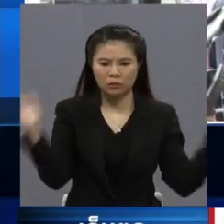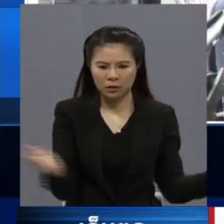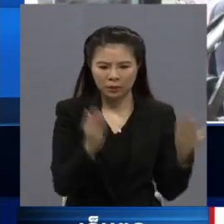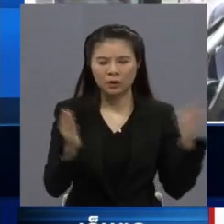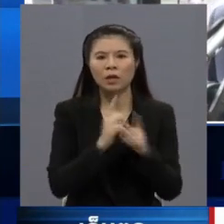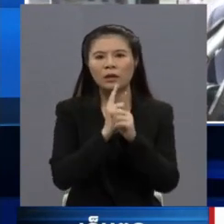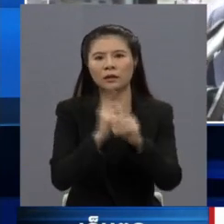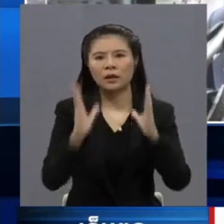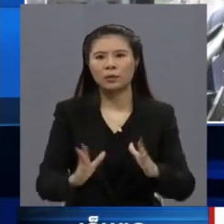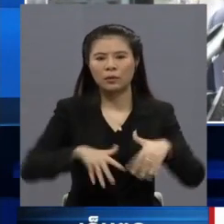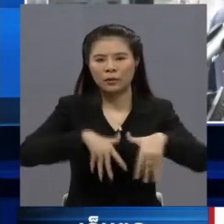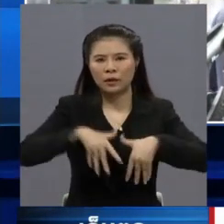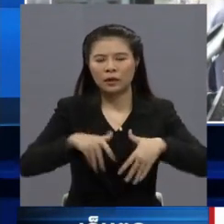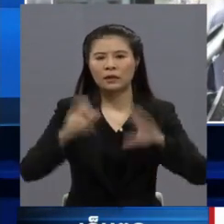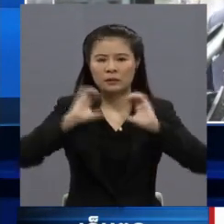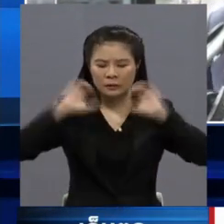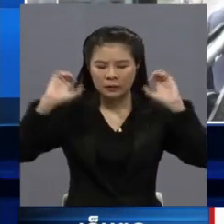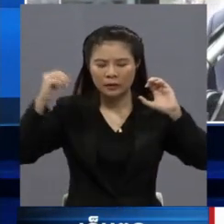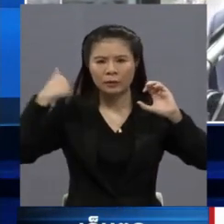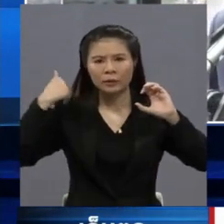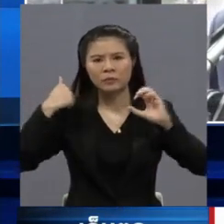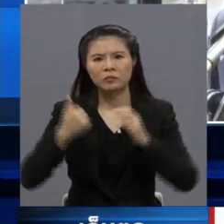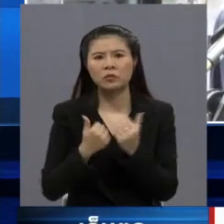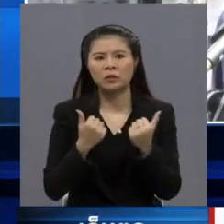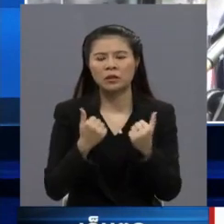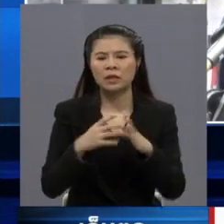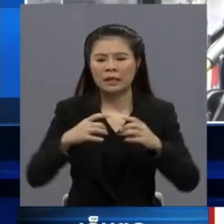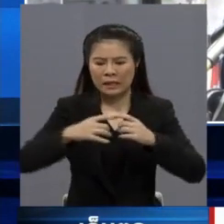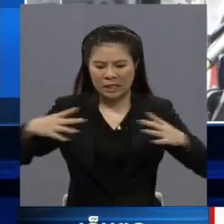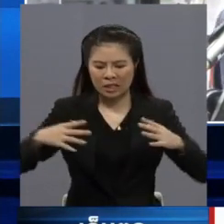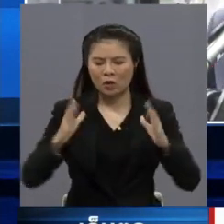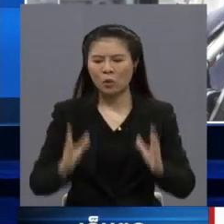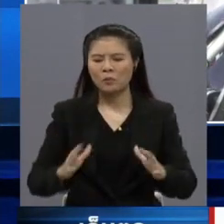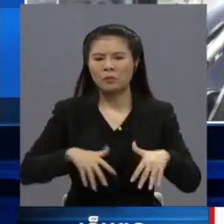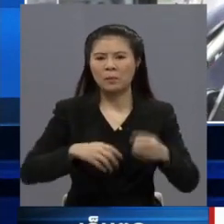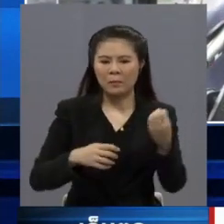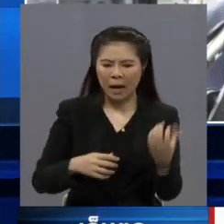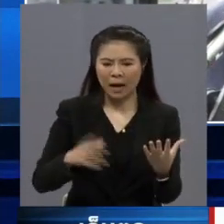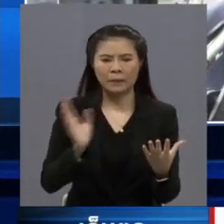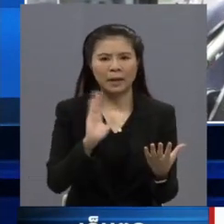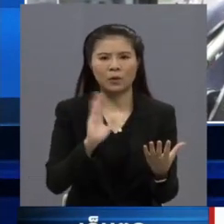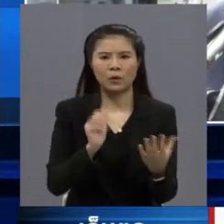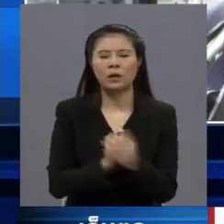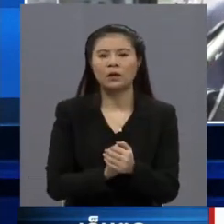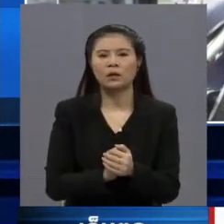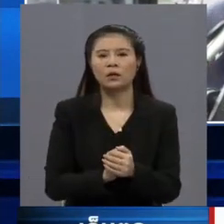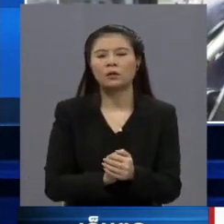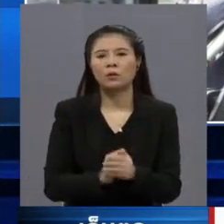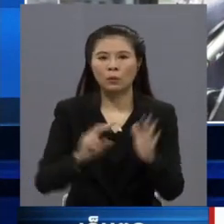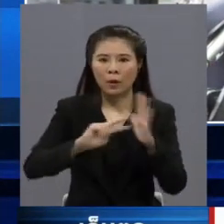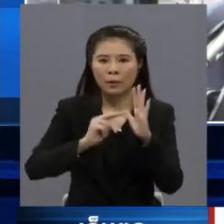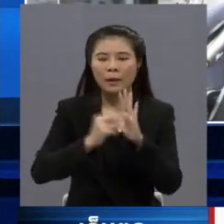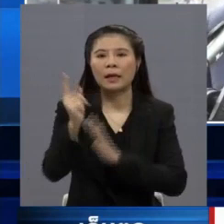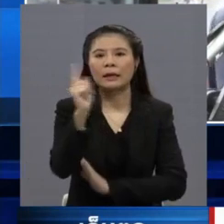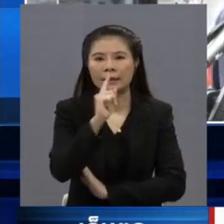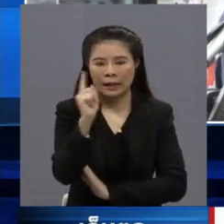นว่าผลในการจัดตั้งรัฐบาลมันจะไม่สอดคล้องกับเสียงของประชาชนหรือเปล่าดังนั้นทางเลือกที่ดีที่สุดสำหรับทุกฝ่ายก็คือด